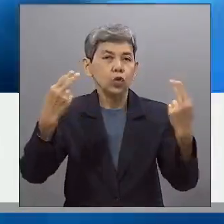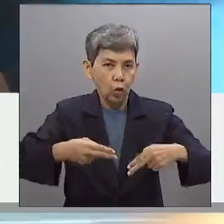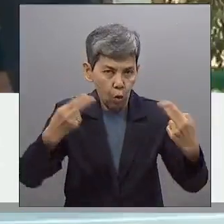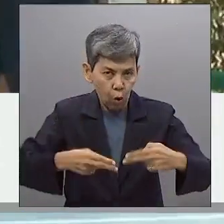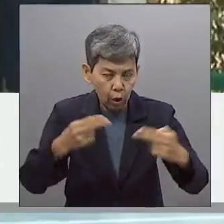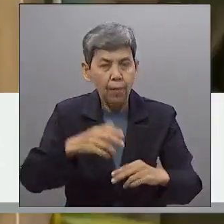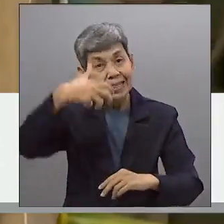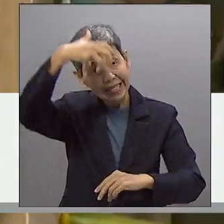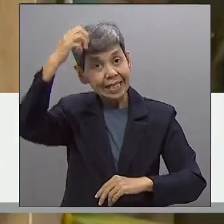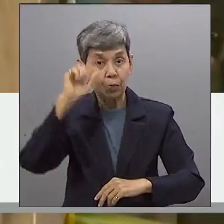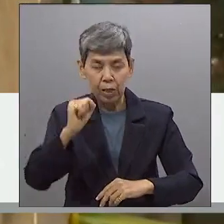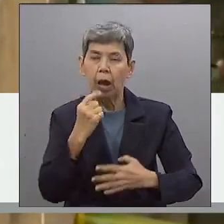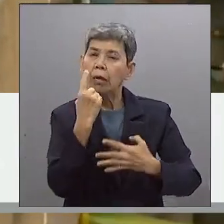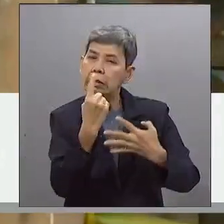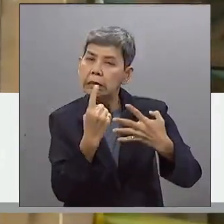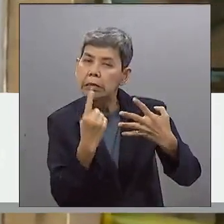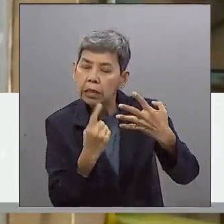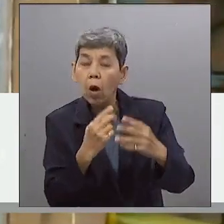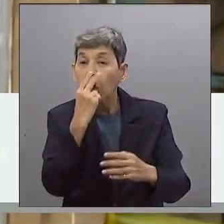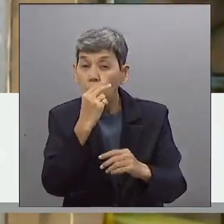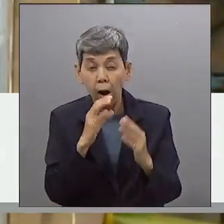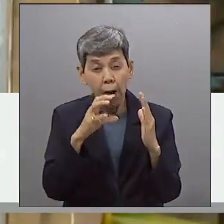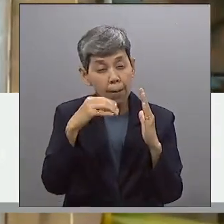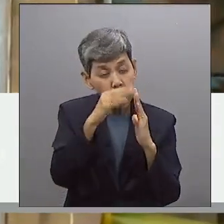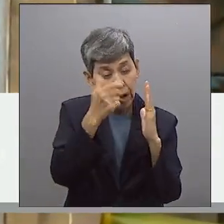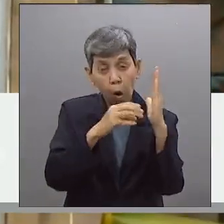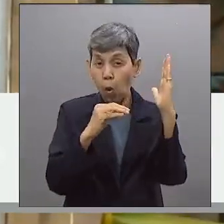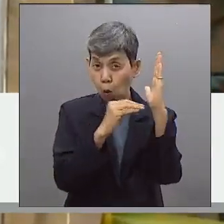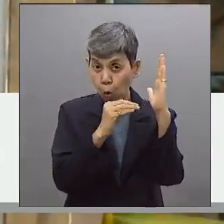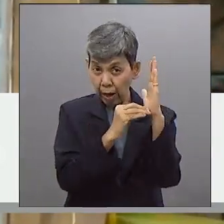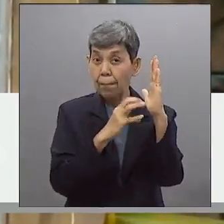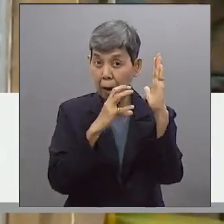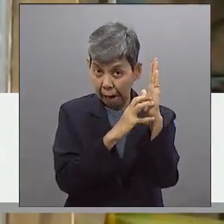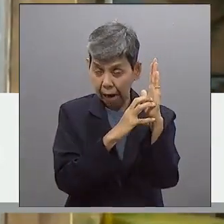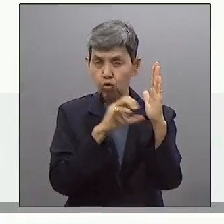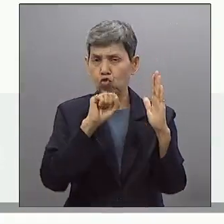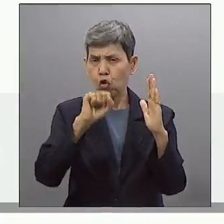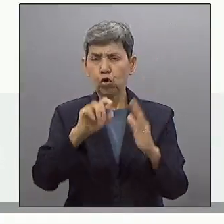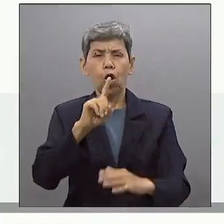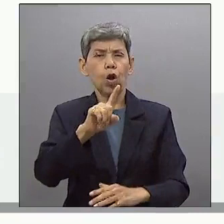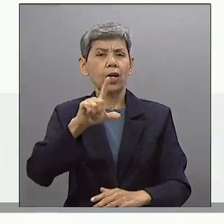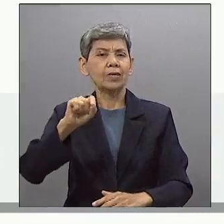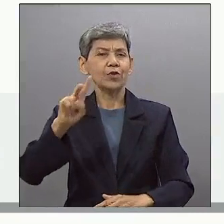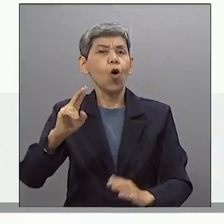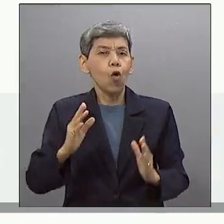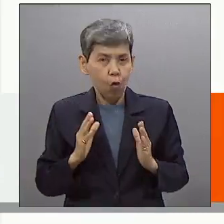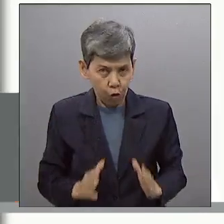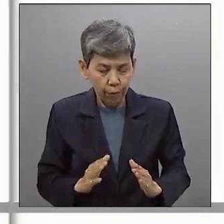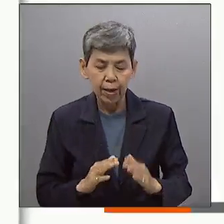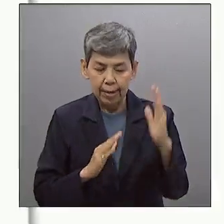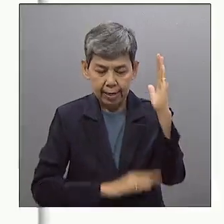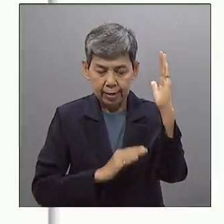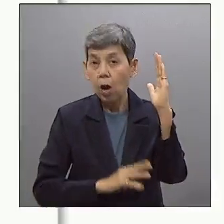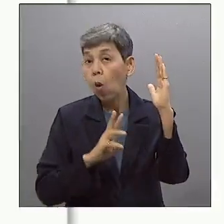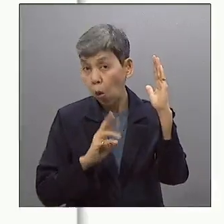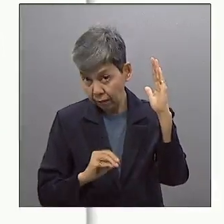สิงห์บุรีค่ะและถ้าหากคิดเป็นรายภาคนะคะกรุงเทพและภาคกลางจะมีสส 122คนภาคใต้60